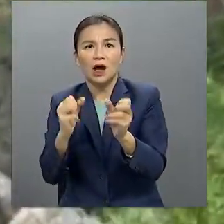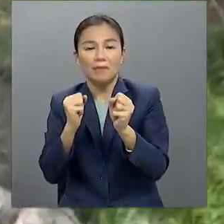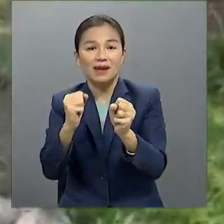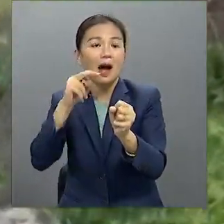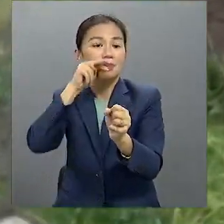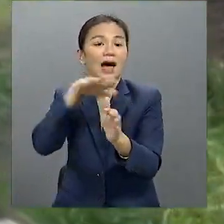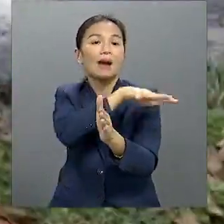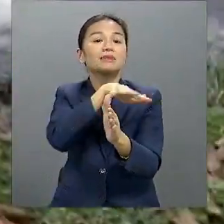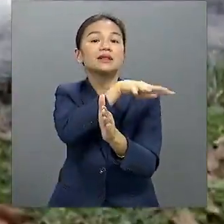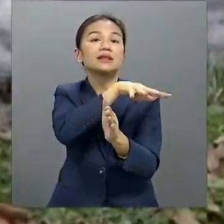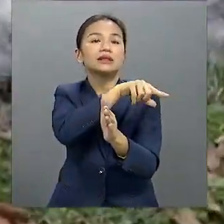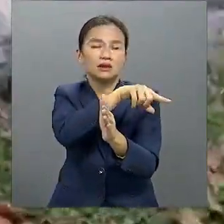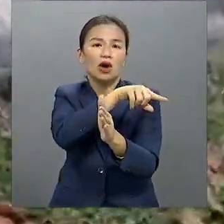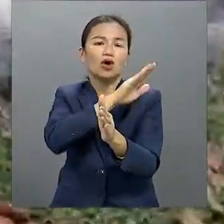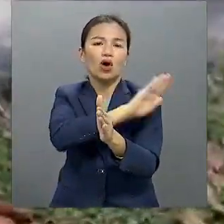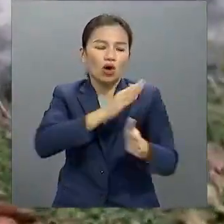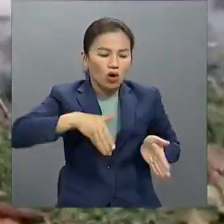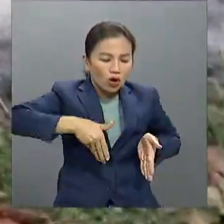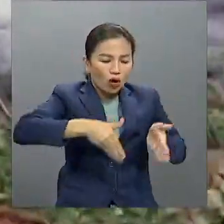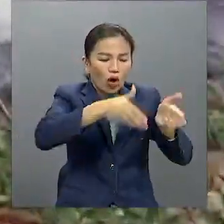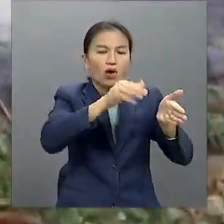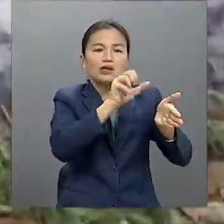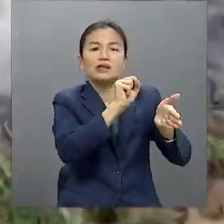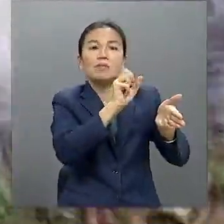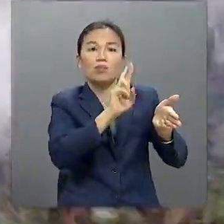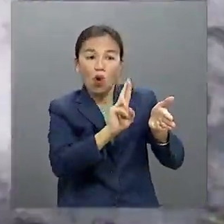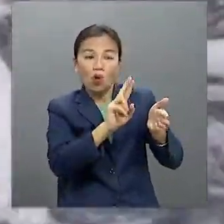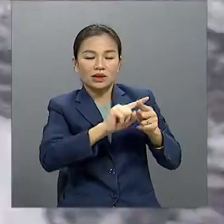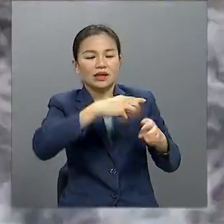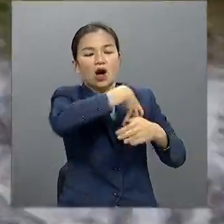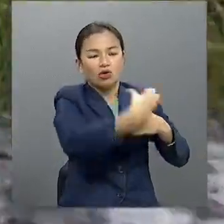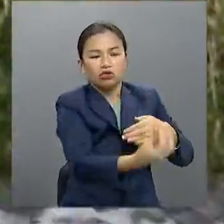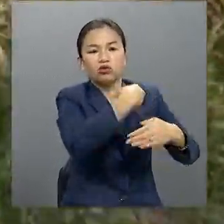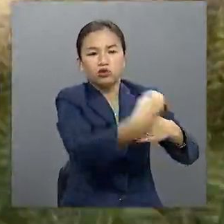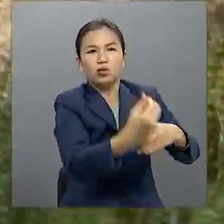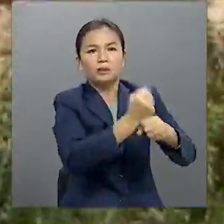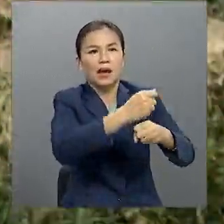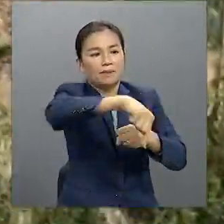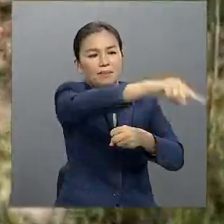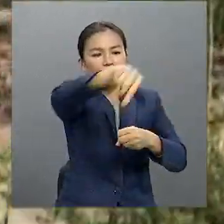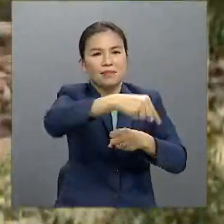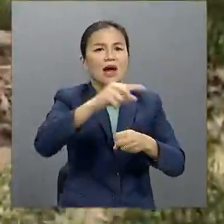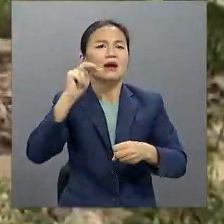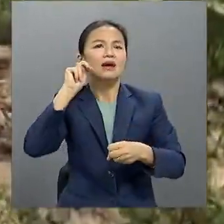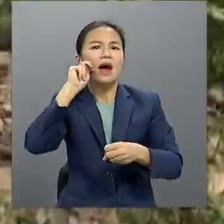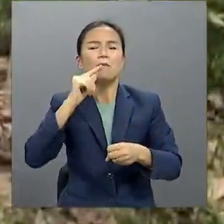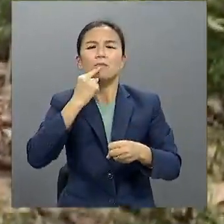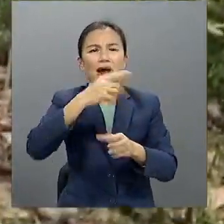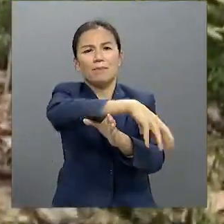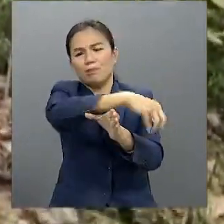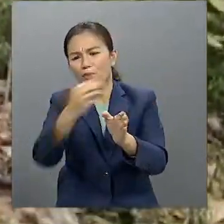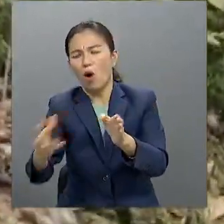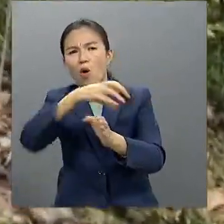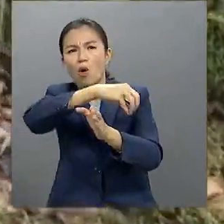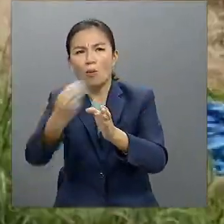ำโรงและคลองคันพนังมาใส่คลองแห่งนี้ให้มากๆนะคะเพราะไม่สามารถจะเอาน้ำเค็มที่หลงเหลืออยู่ออกไปได้หมดนะคะก็ต้องใช้วิธี